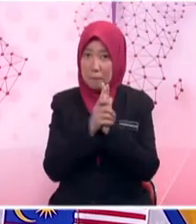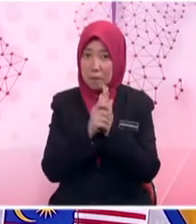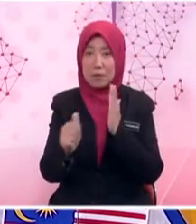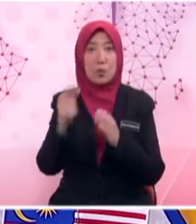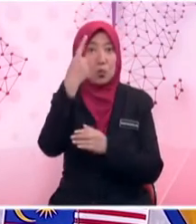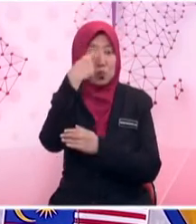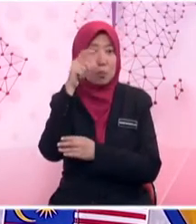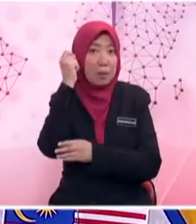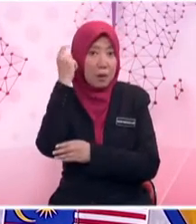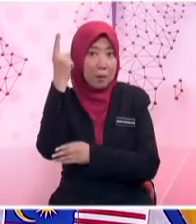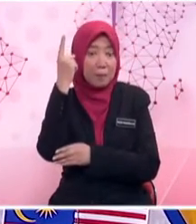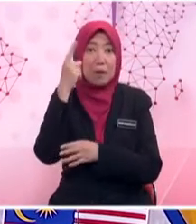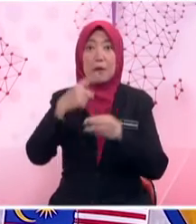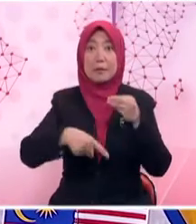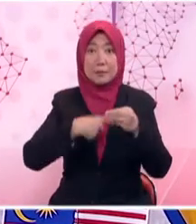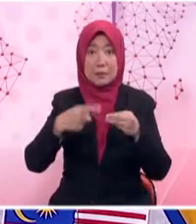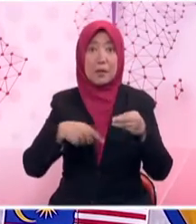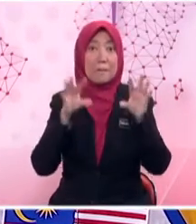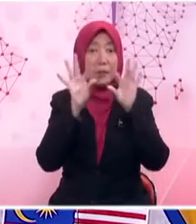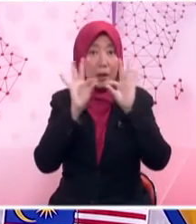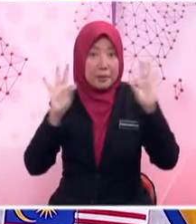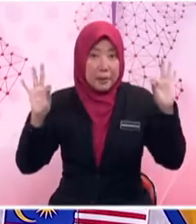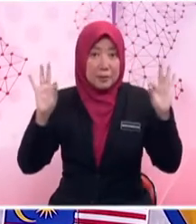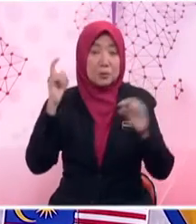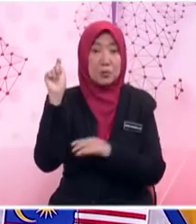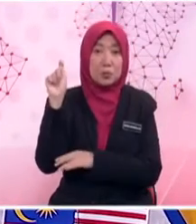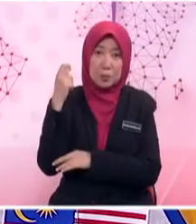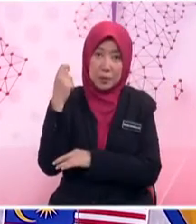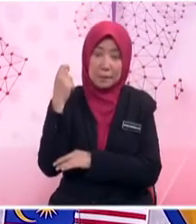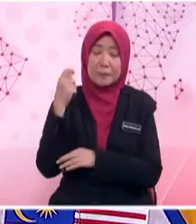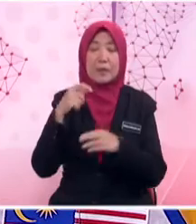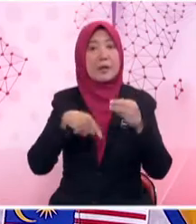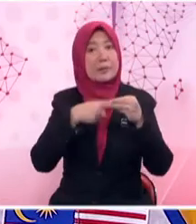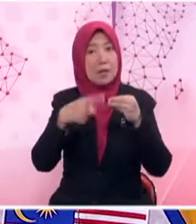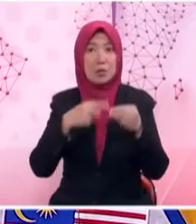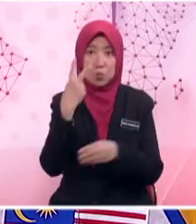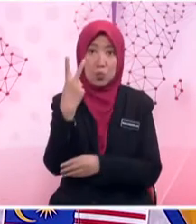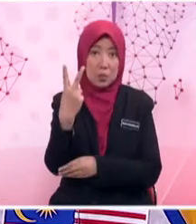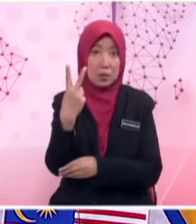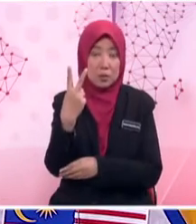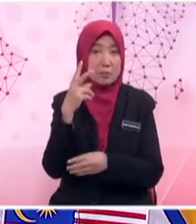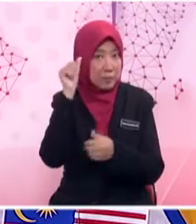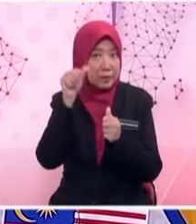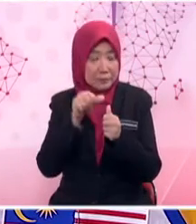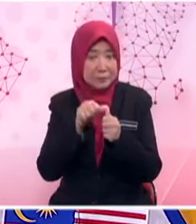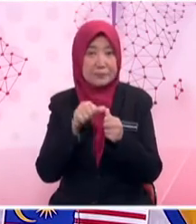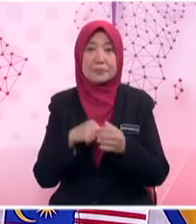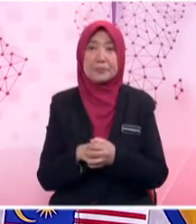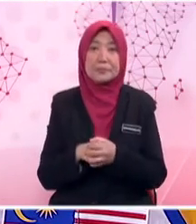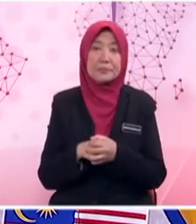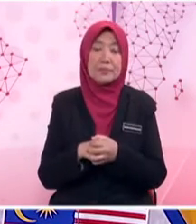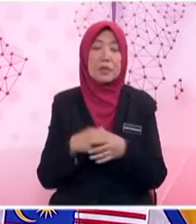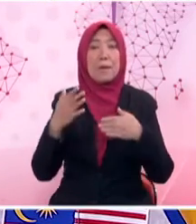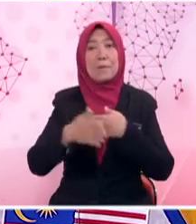untuk memahami tentang ayat tunggal yang terdiri daripada subjek dan juga predikat. Dan yang pastinya untuk